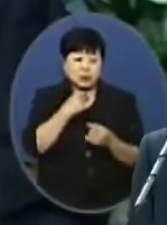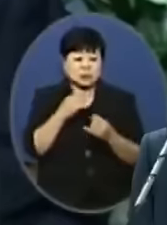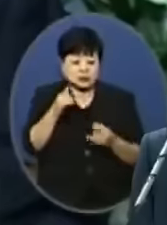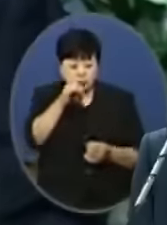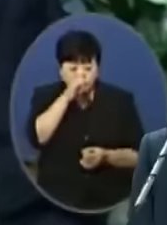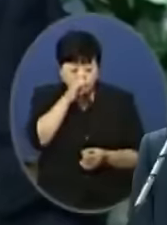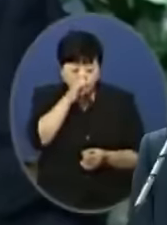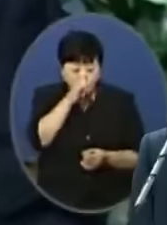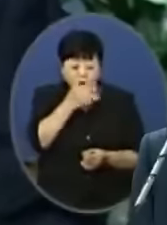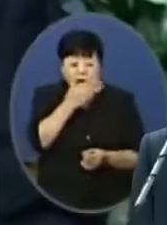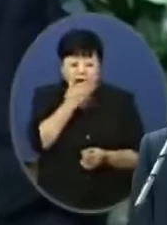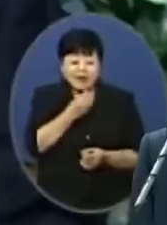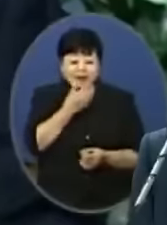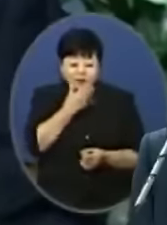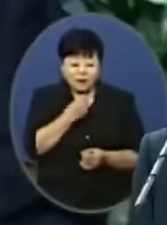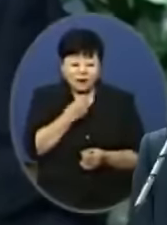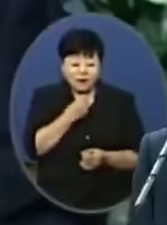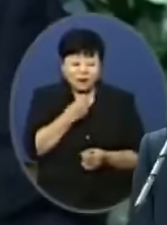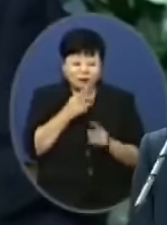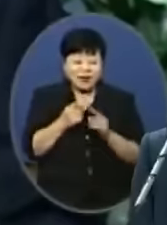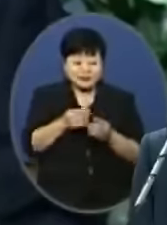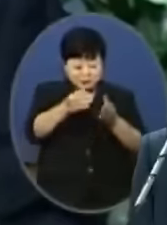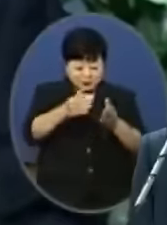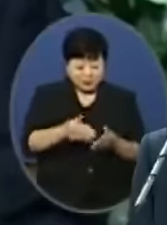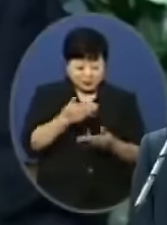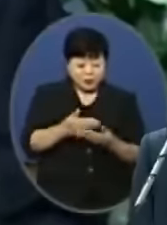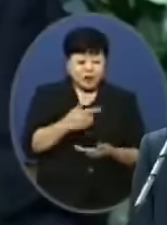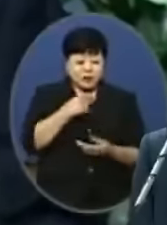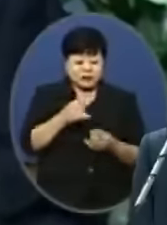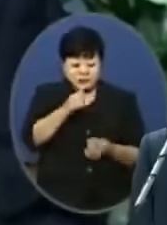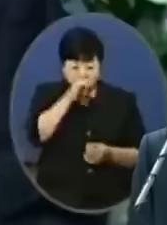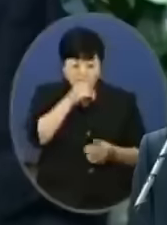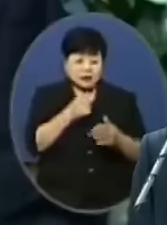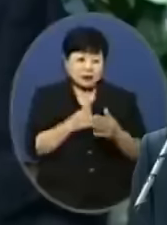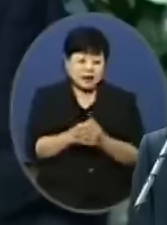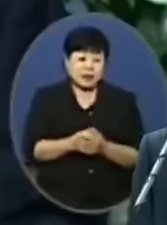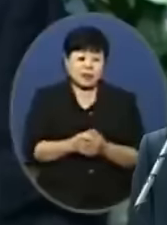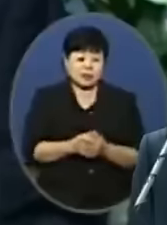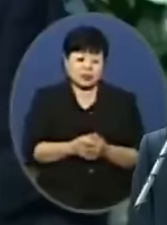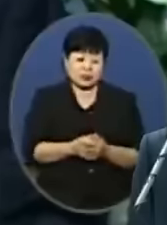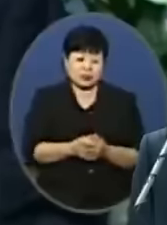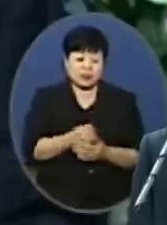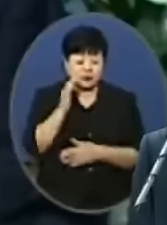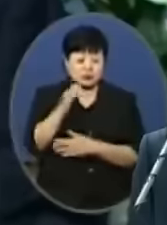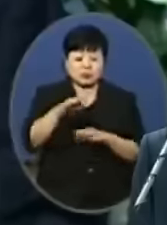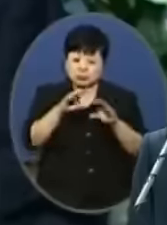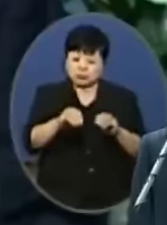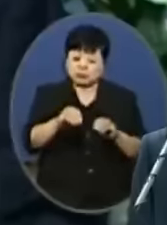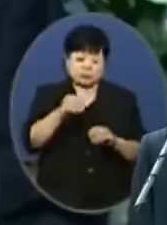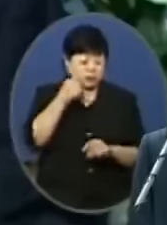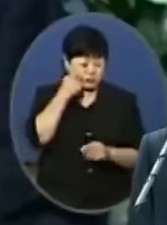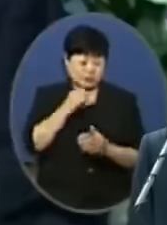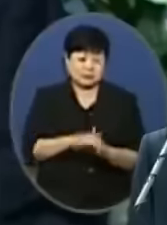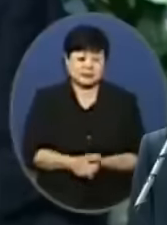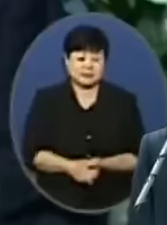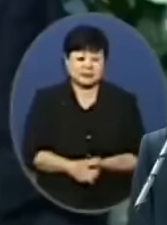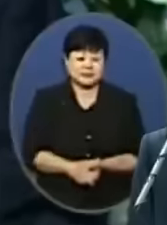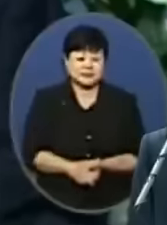원하고 행복을 말씀을 통해서 얻기를 원하는 사람이 있는 이상 어떻게 뒤를 돌아설 수 있는